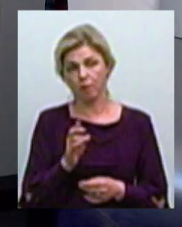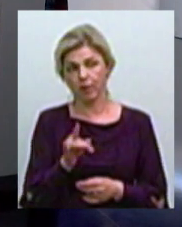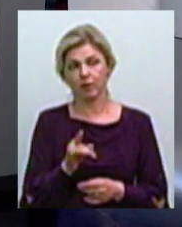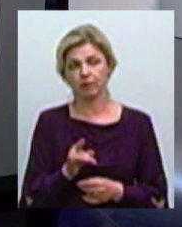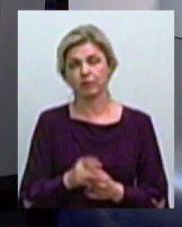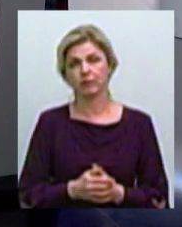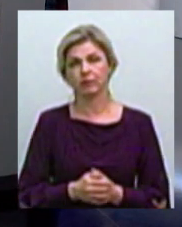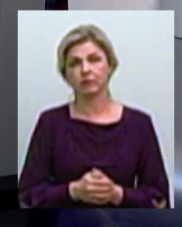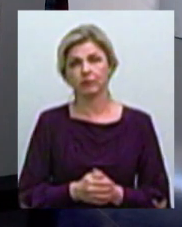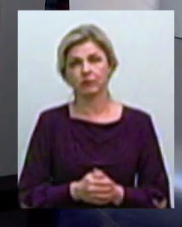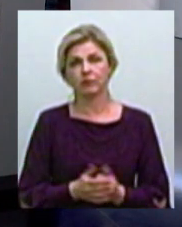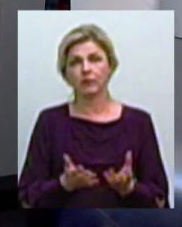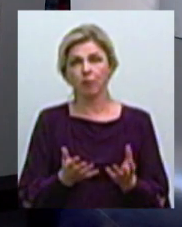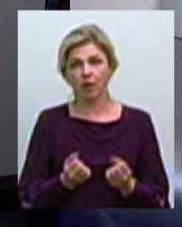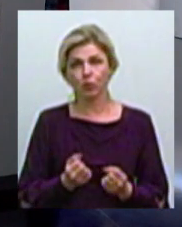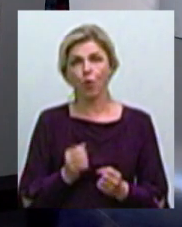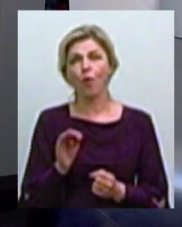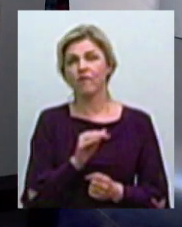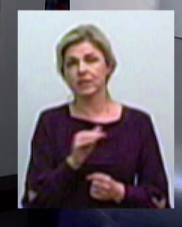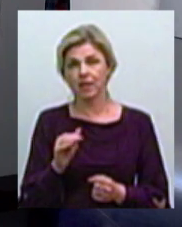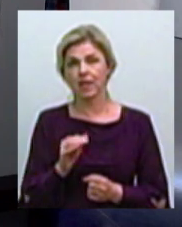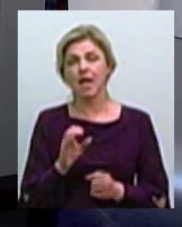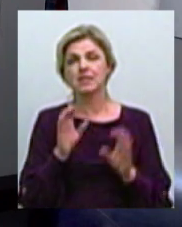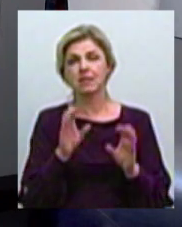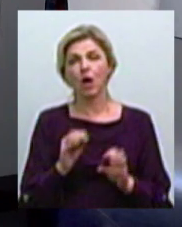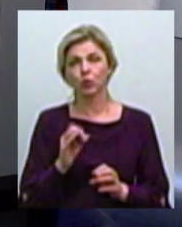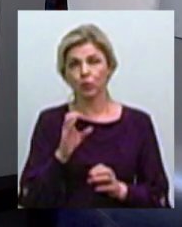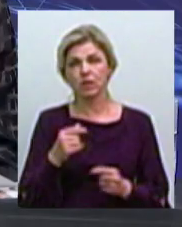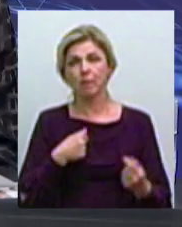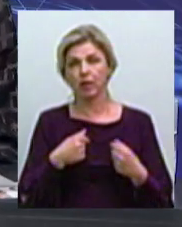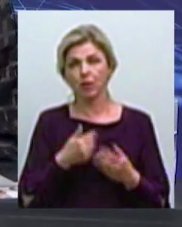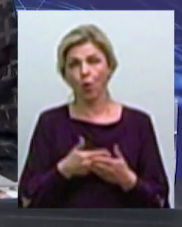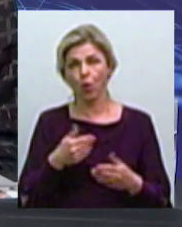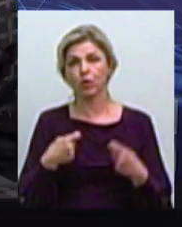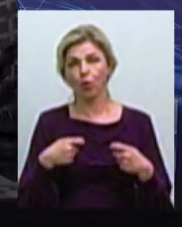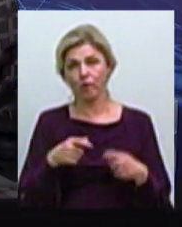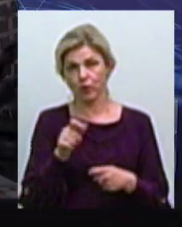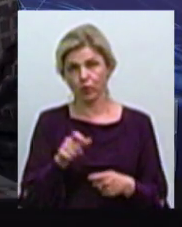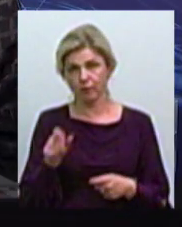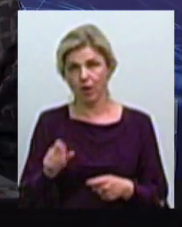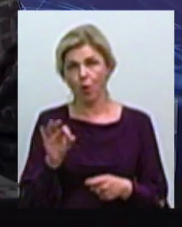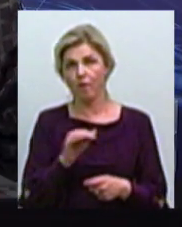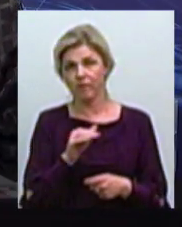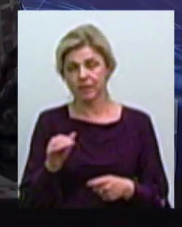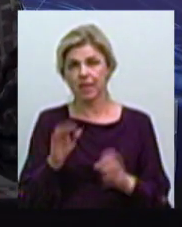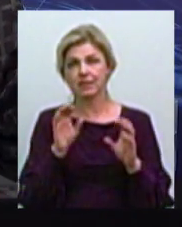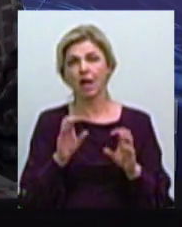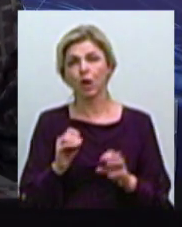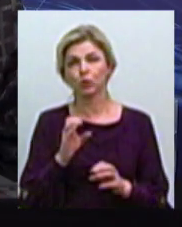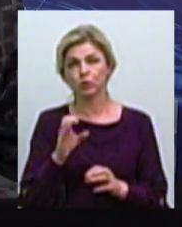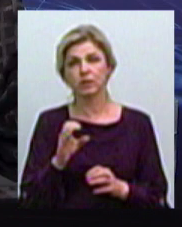допустим, отримати той же офіційний статус постраждавшого від торгівлі людьми. А офіційний статус постраждавшого від